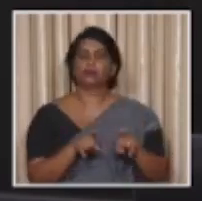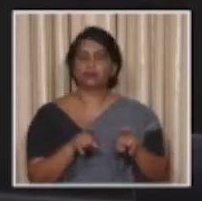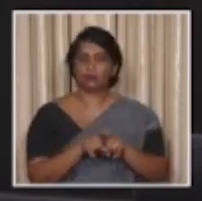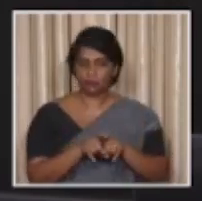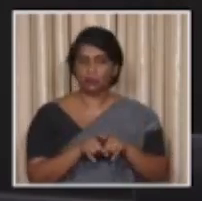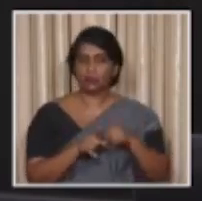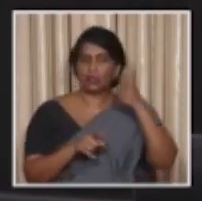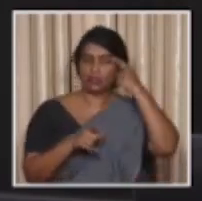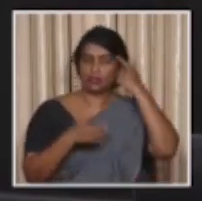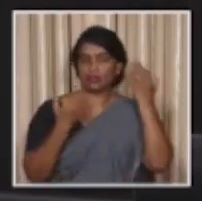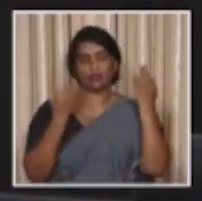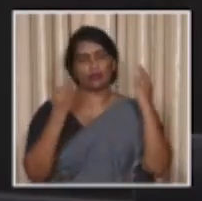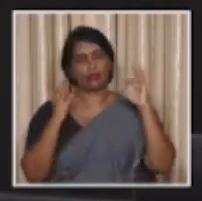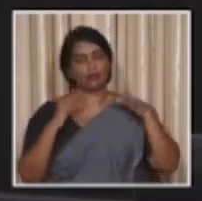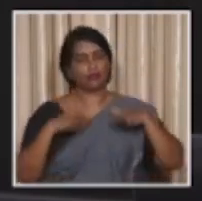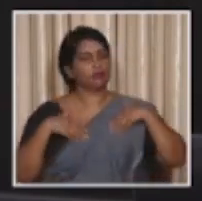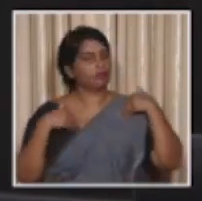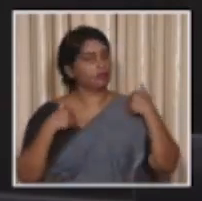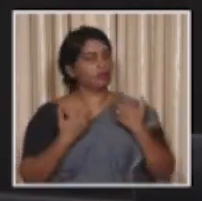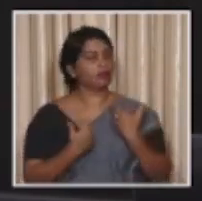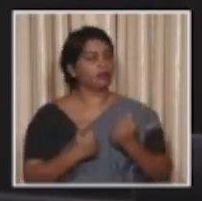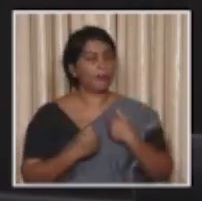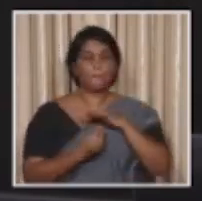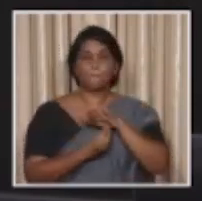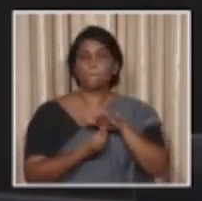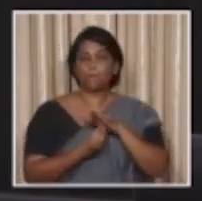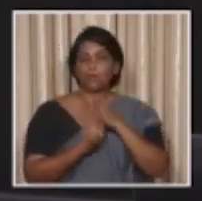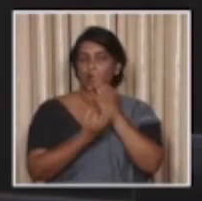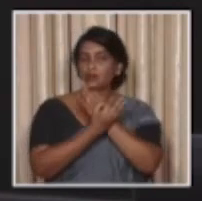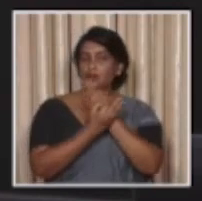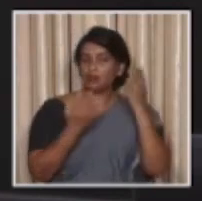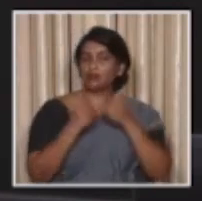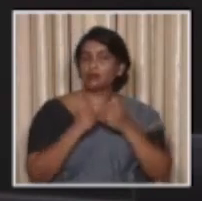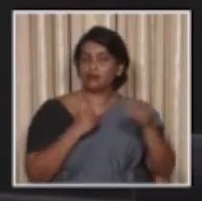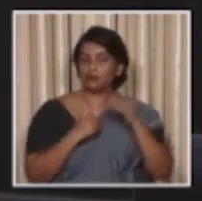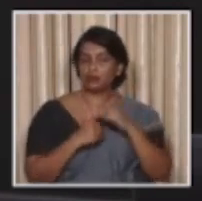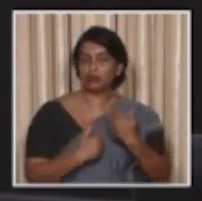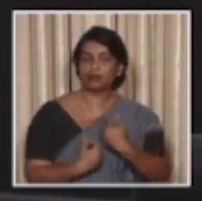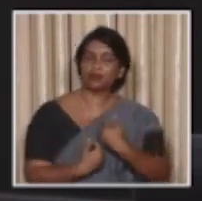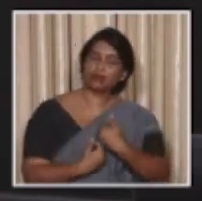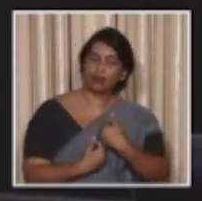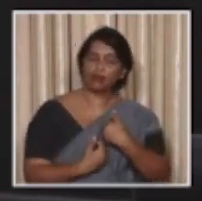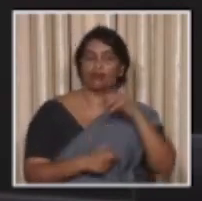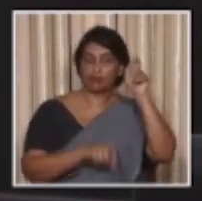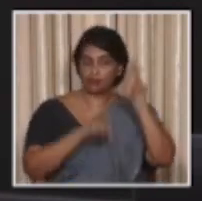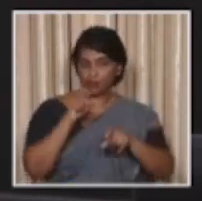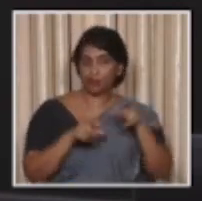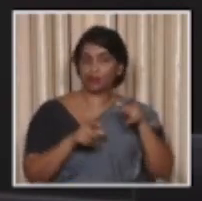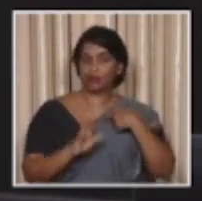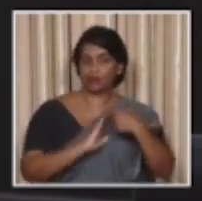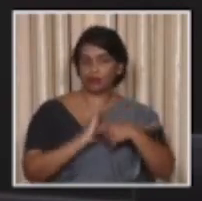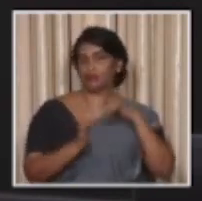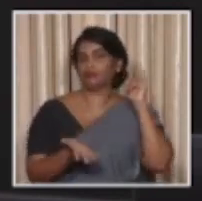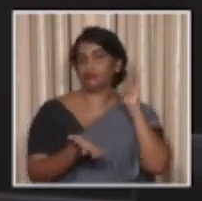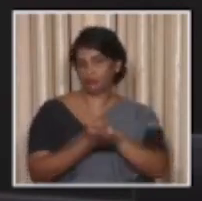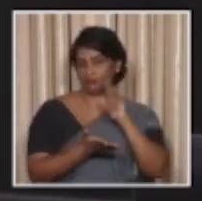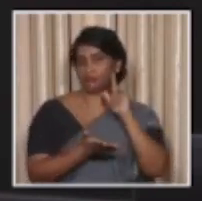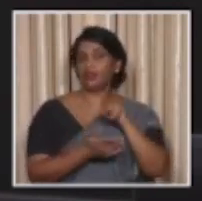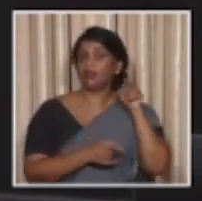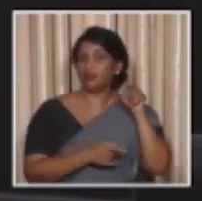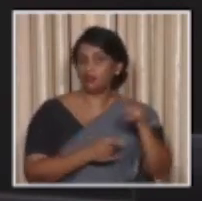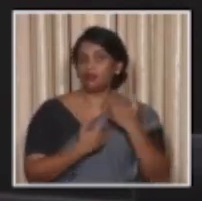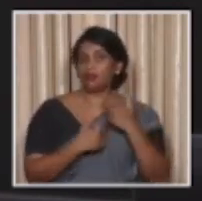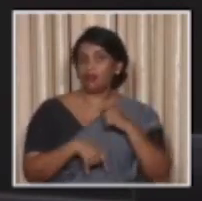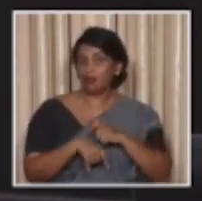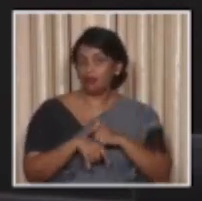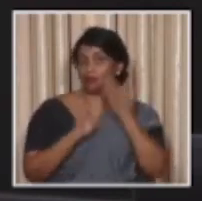උඩ මානසික වින්දනයක් ලබන්න, පාරිසරික සුන්දරත්වය වෙනුවෙන් ඇල්මක් දක්වන අය ඔවුන් අපේ රටට එනවා. ඔවුන්ට ඒ